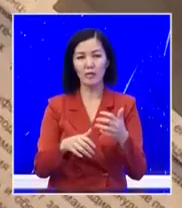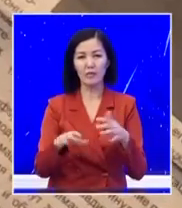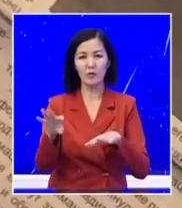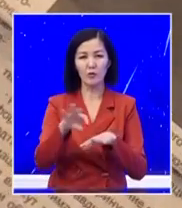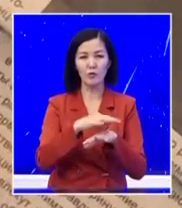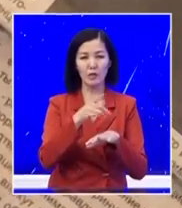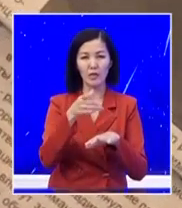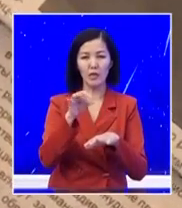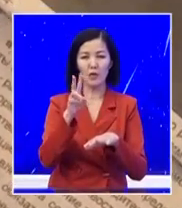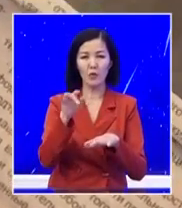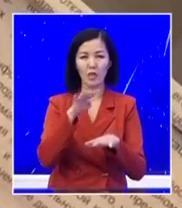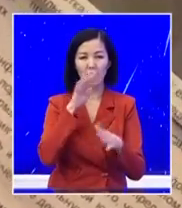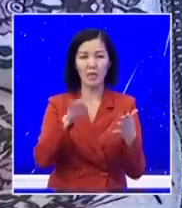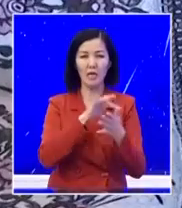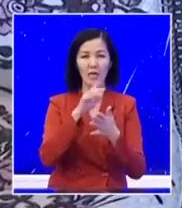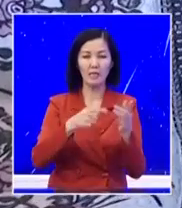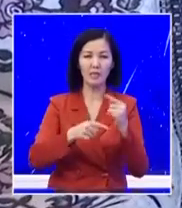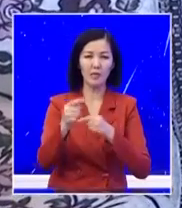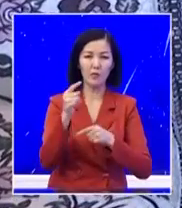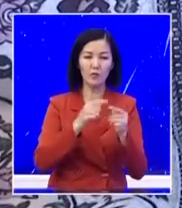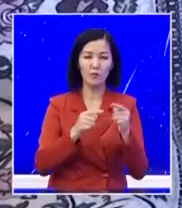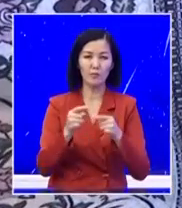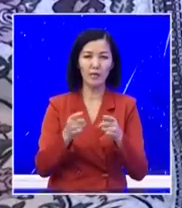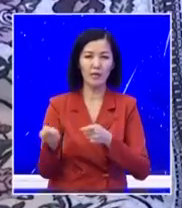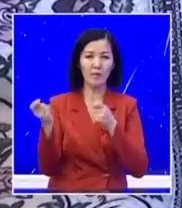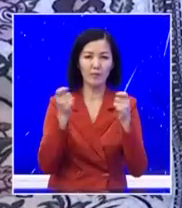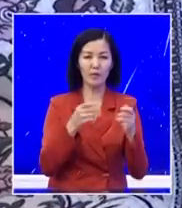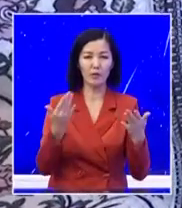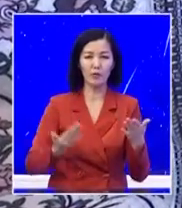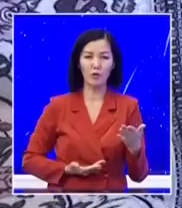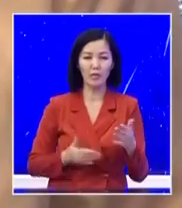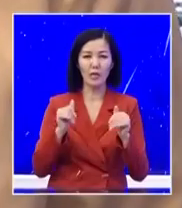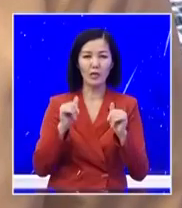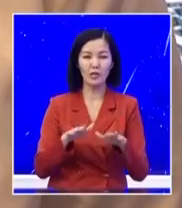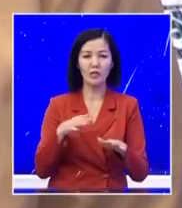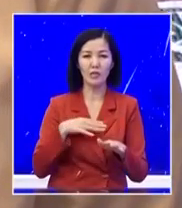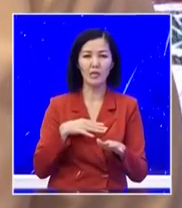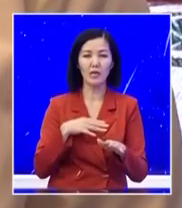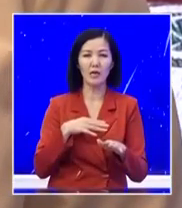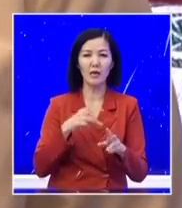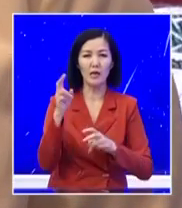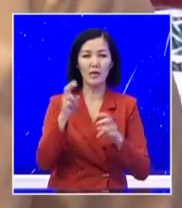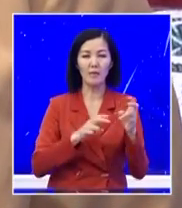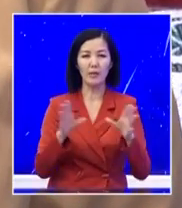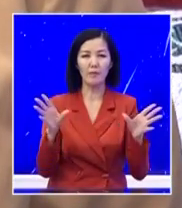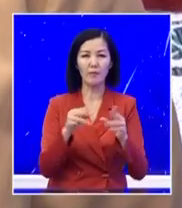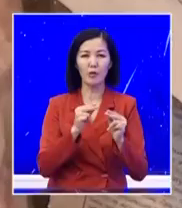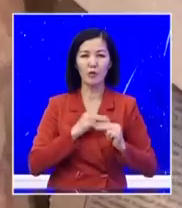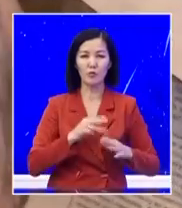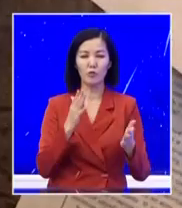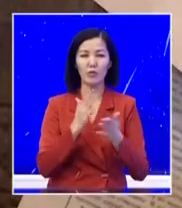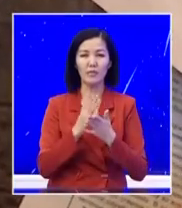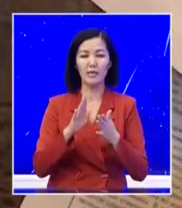Григорий екеуі Текелі қаласына көшіп келеді. Олар өз шешімдеріне еш өкінбепті. Қорғасы мырыш комбинатында ұжыммен бірлесе тату-тәтті жұмыс